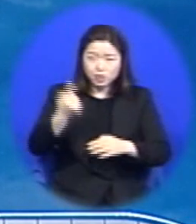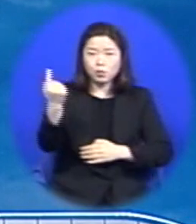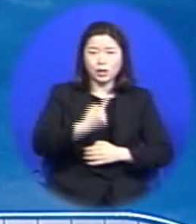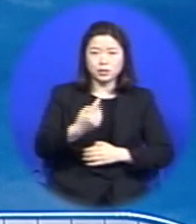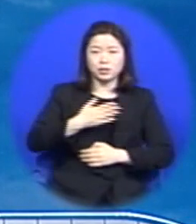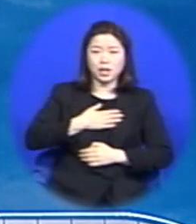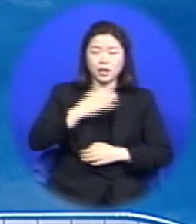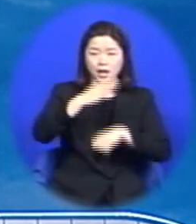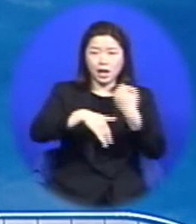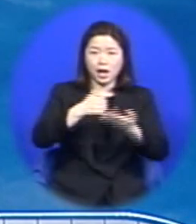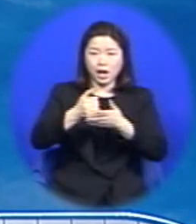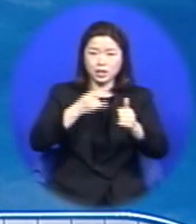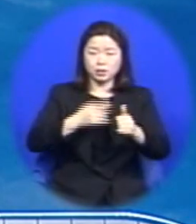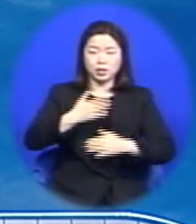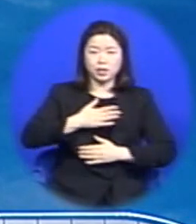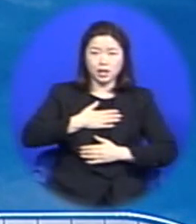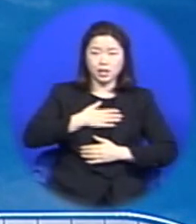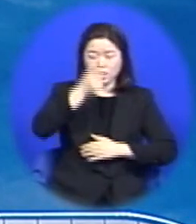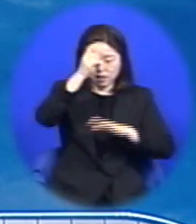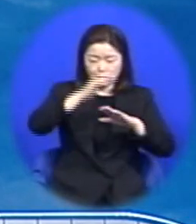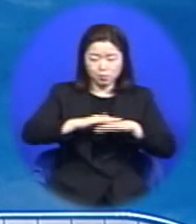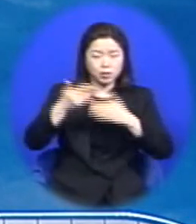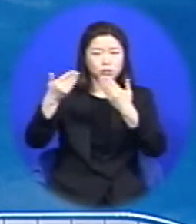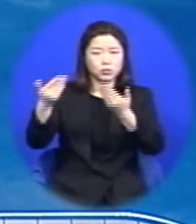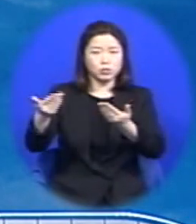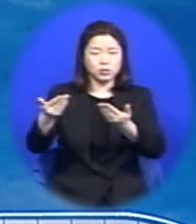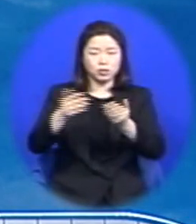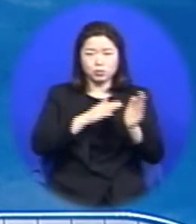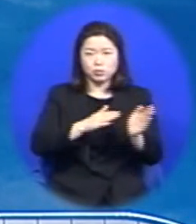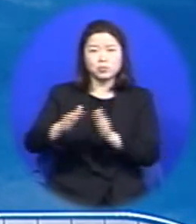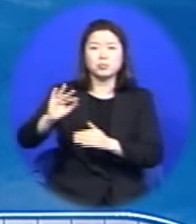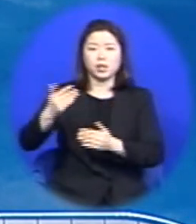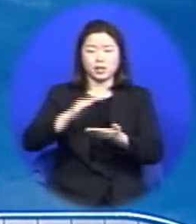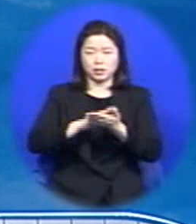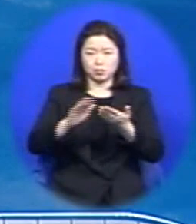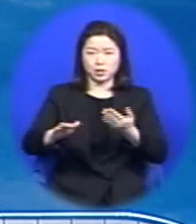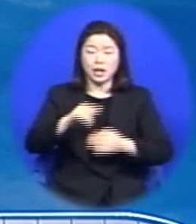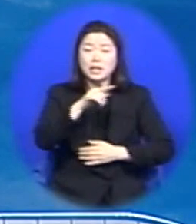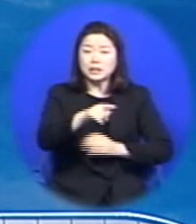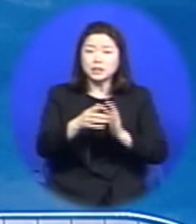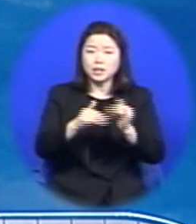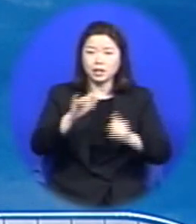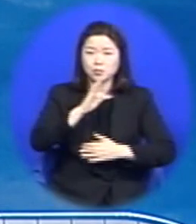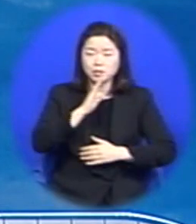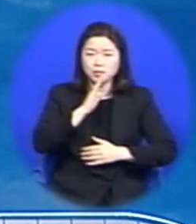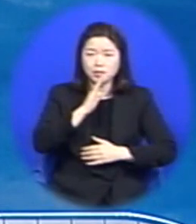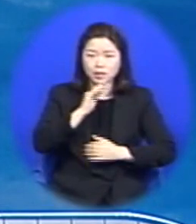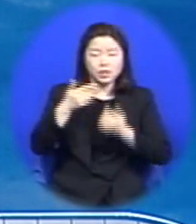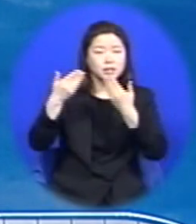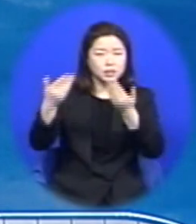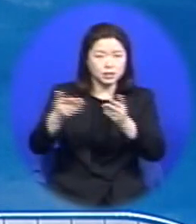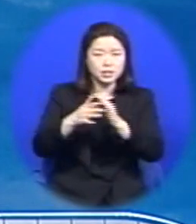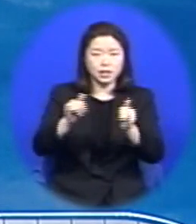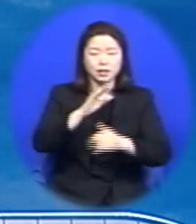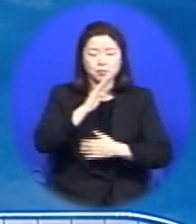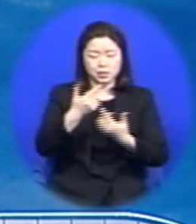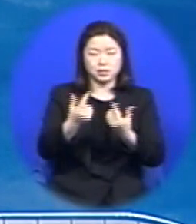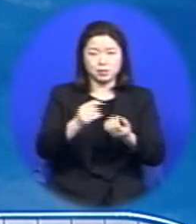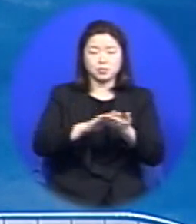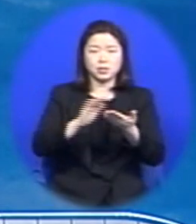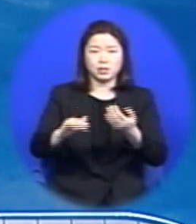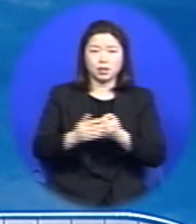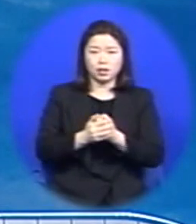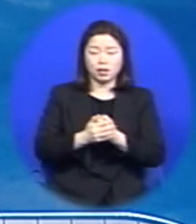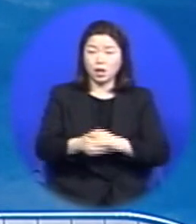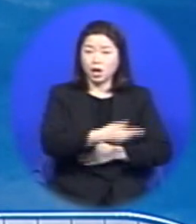내가 하나님께 나의 예배를 준비해야죠. 그 사람이 진짜 예배를 드린 사람이에요. 여러분,